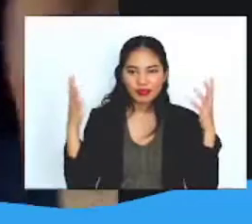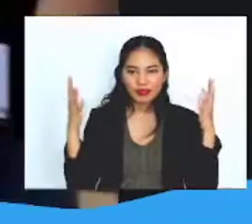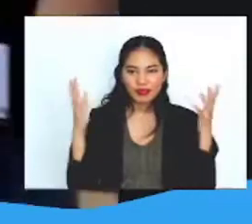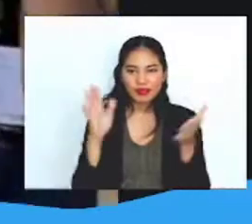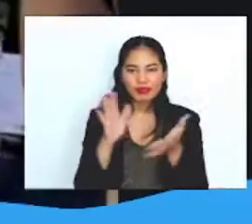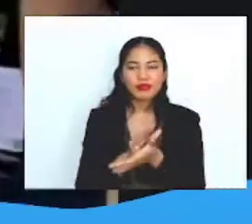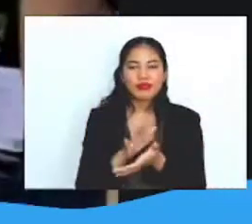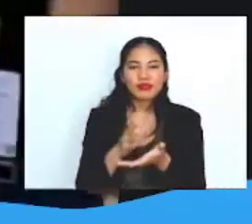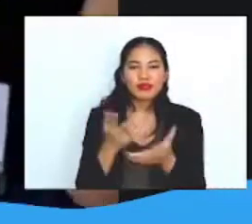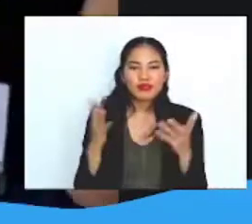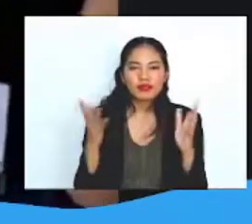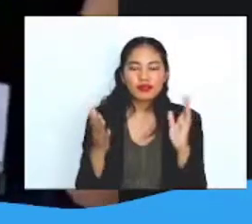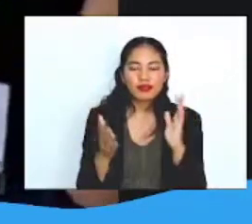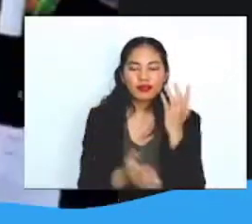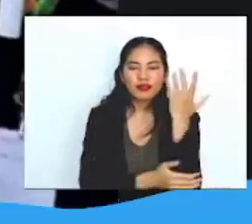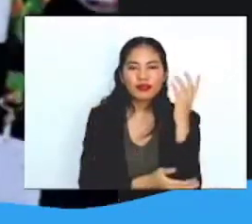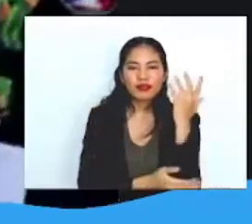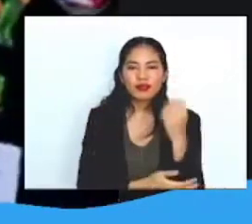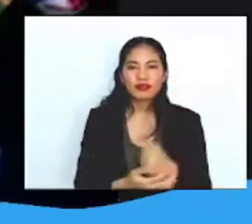Caloocan, palaban.